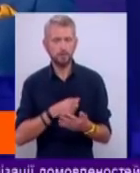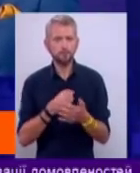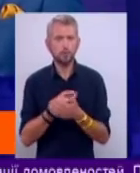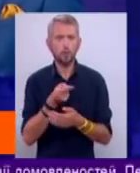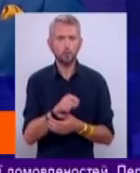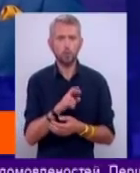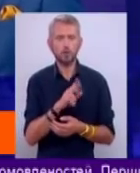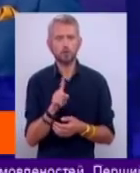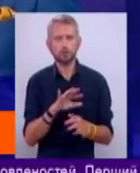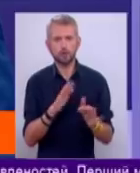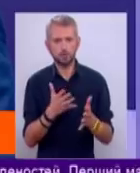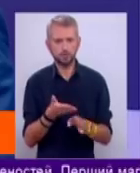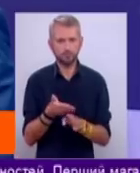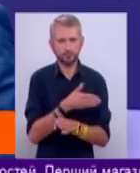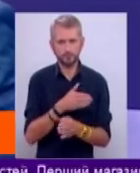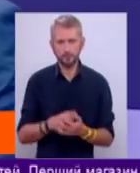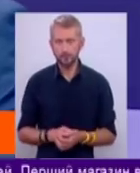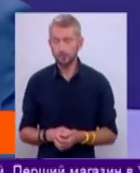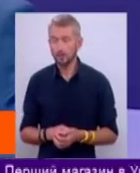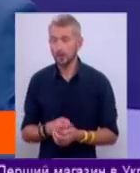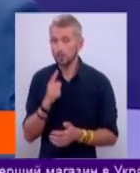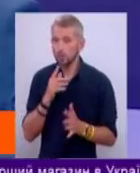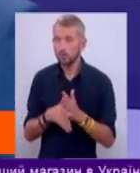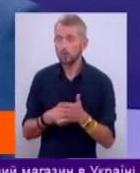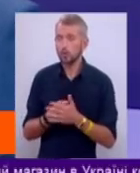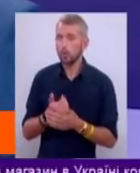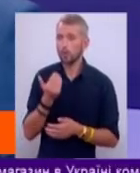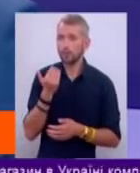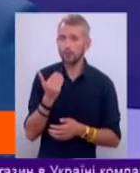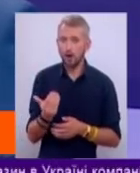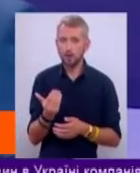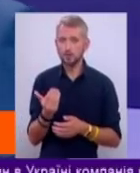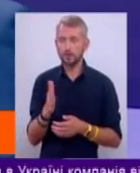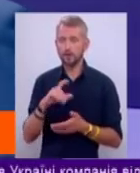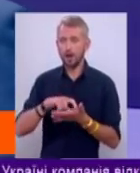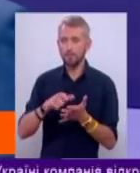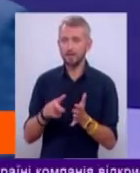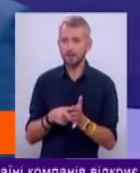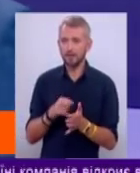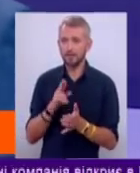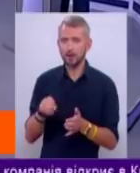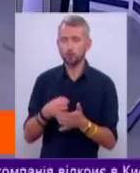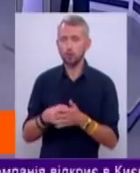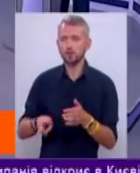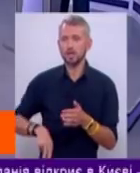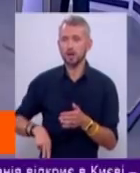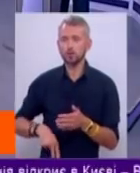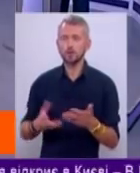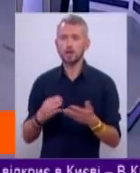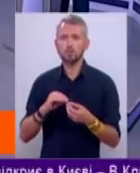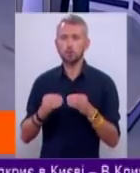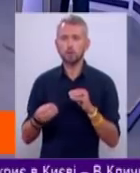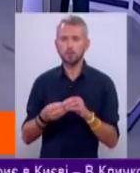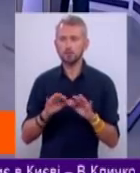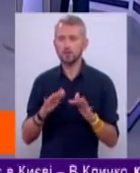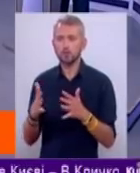як щось трапилось. Зрозуміло. Пані Олертино, до вас в кабінет, до речі, як до директора, з якими проблемними